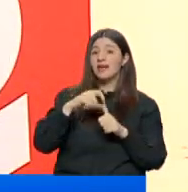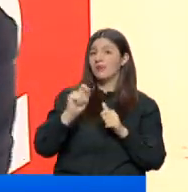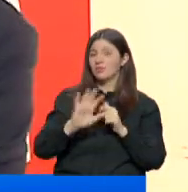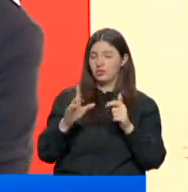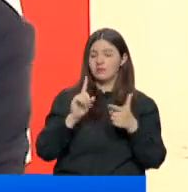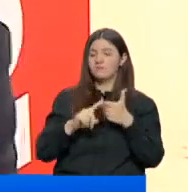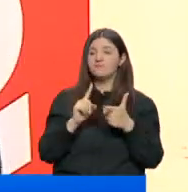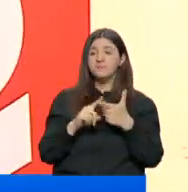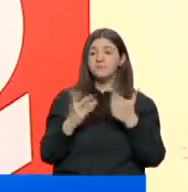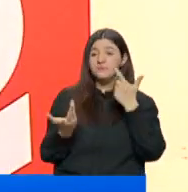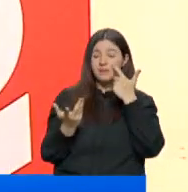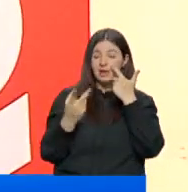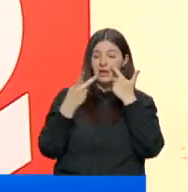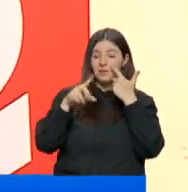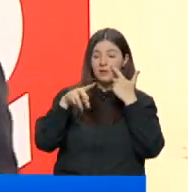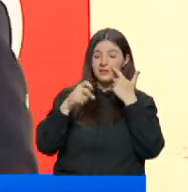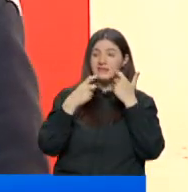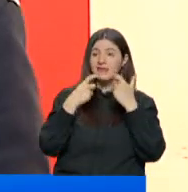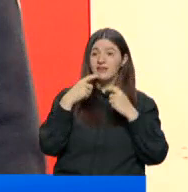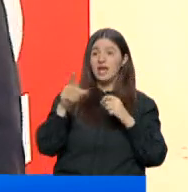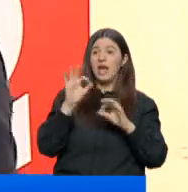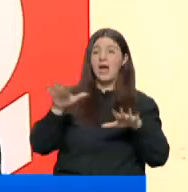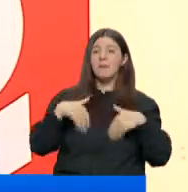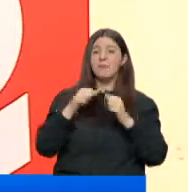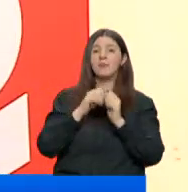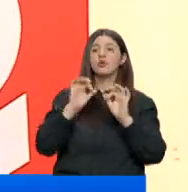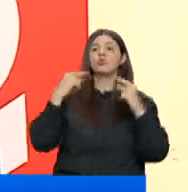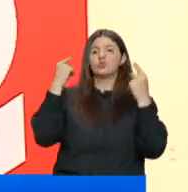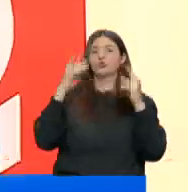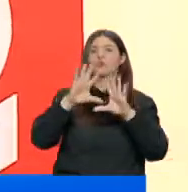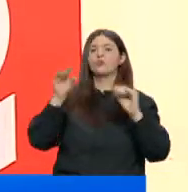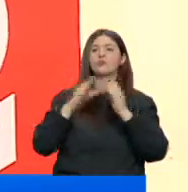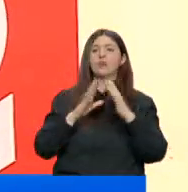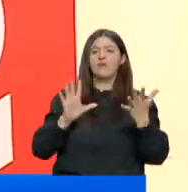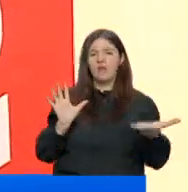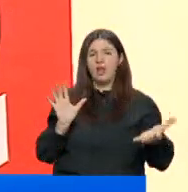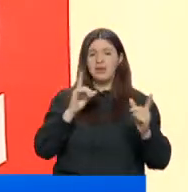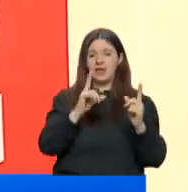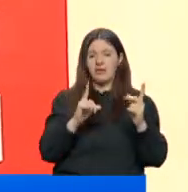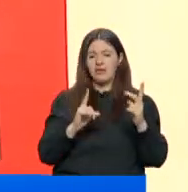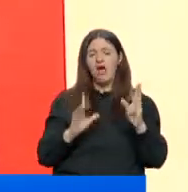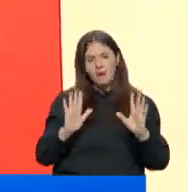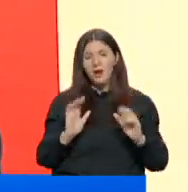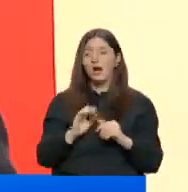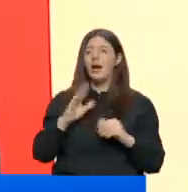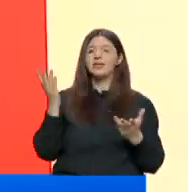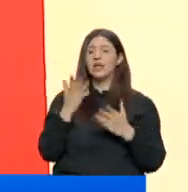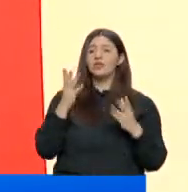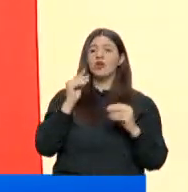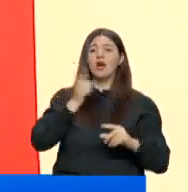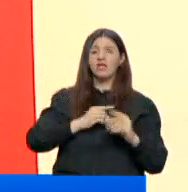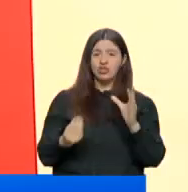yapmamalıyız. İkincisi 2018 seçimlerinde de hep beraber şöyle düşünmüştük. Bütün muhalefet güçleri teker teker ama ne kadar çok